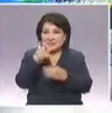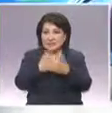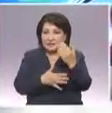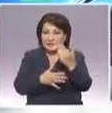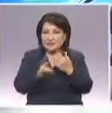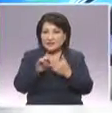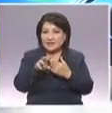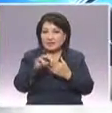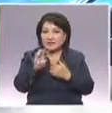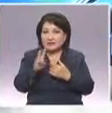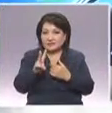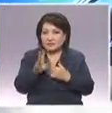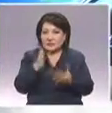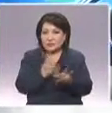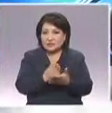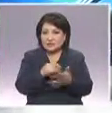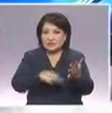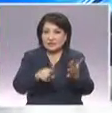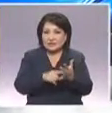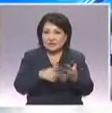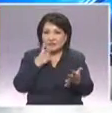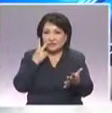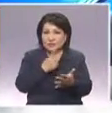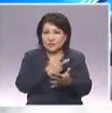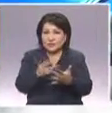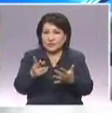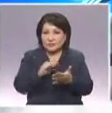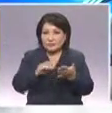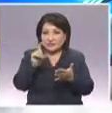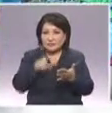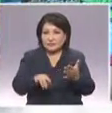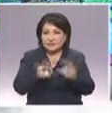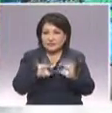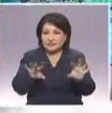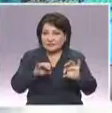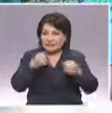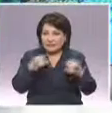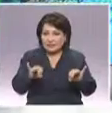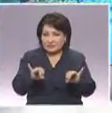жүр. Қаладағы қарбаласты көрген меншікті тілшіміз таңданысында жасыра алмады.